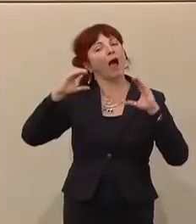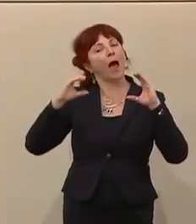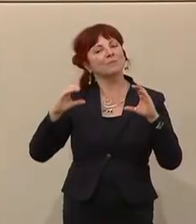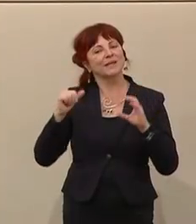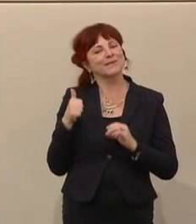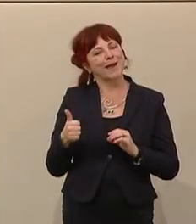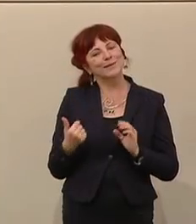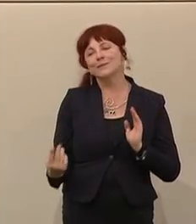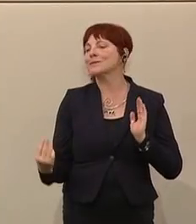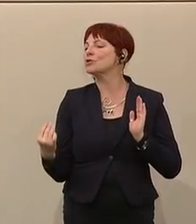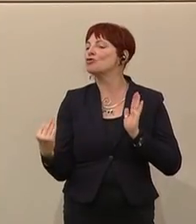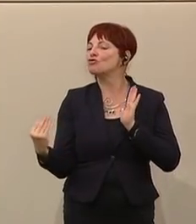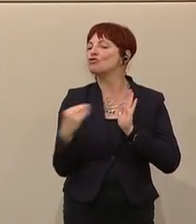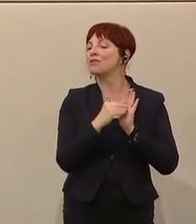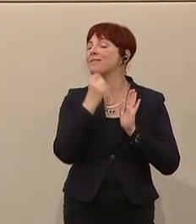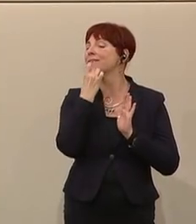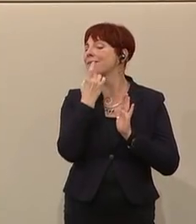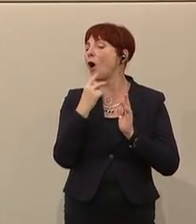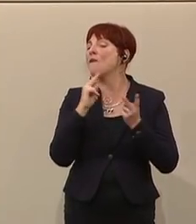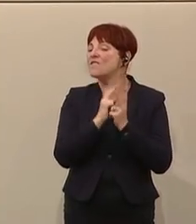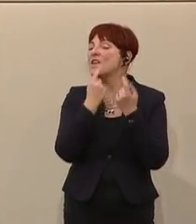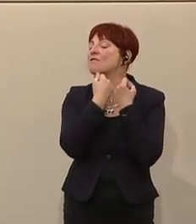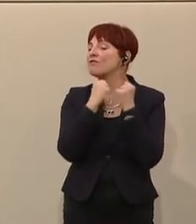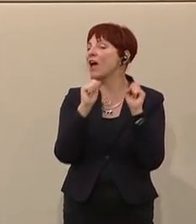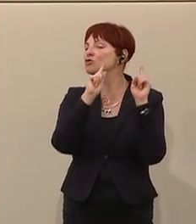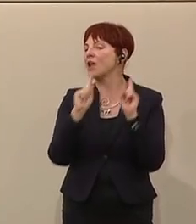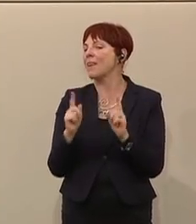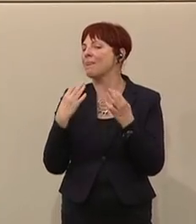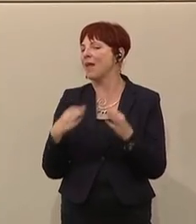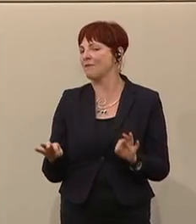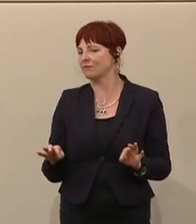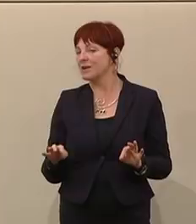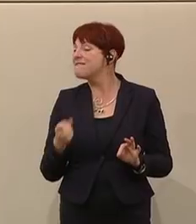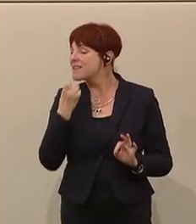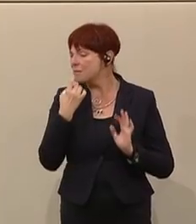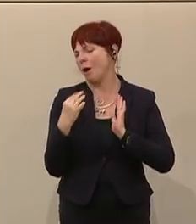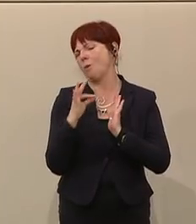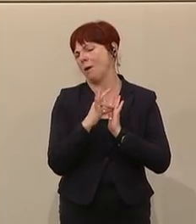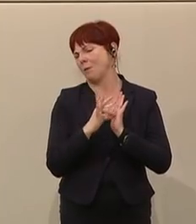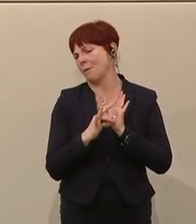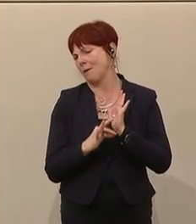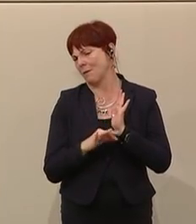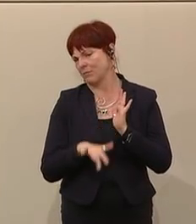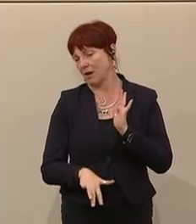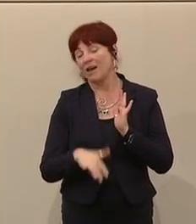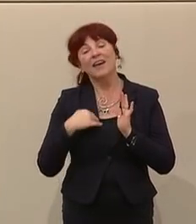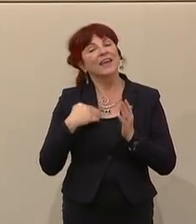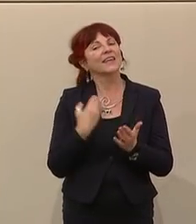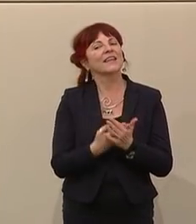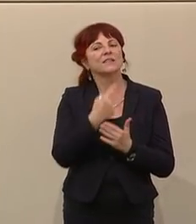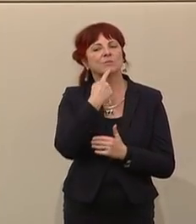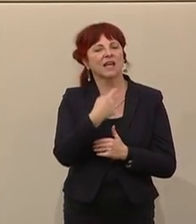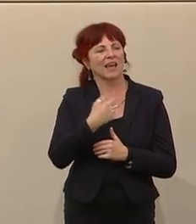stellt ganz genaue Voraussetzungen einer Suspendierung. Ich sage das deshalb, weil ich vor Jahr und Tag